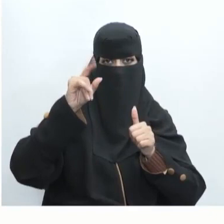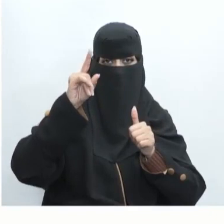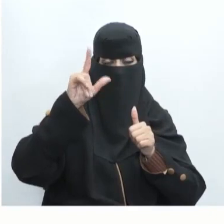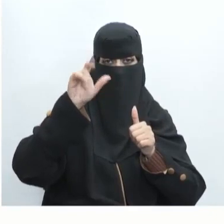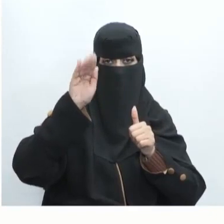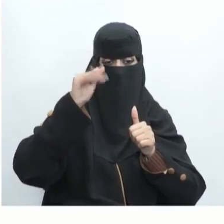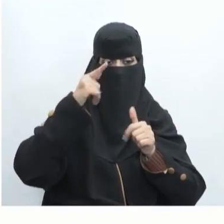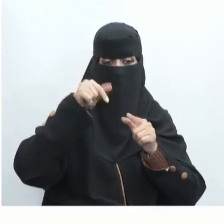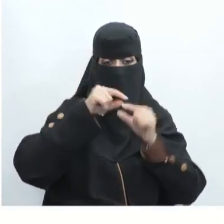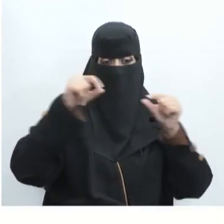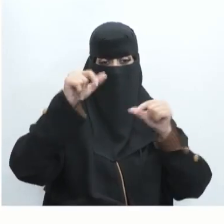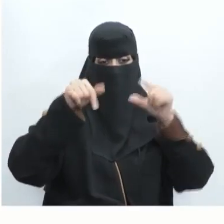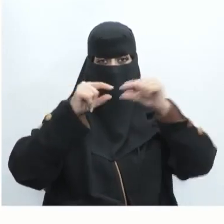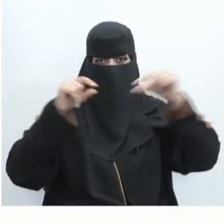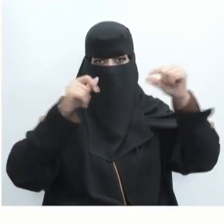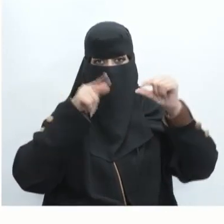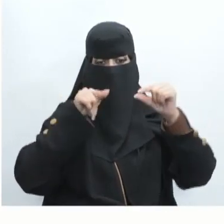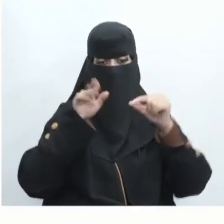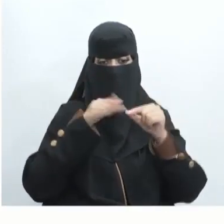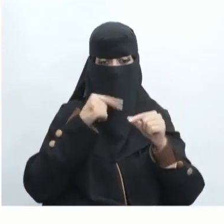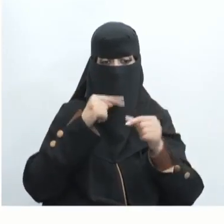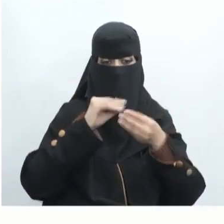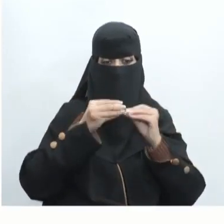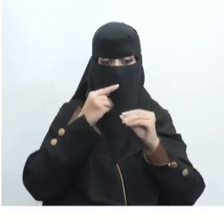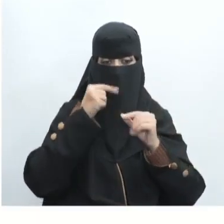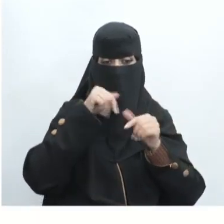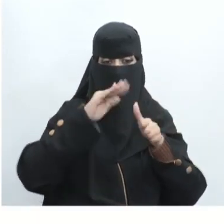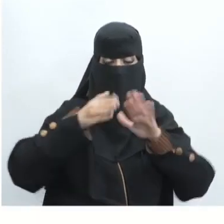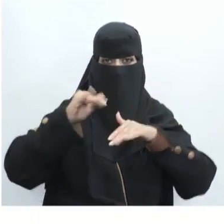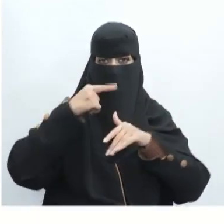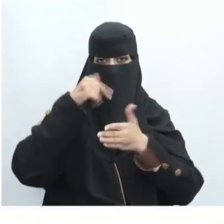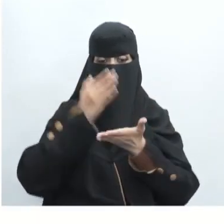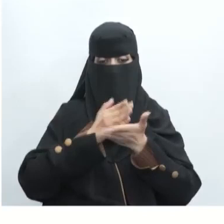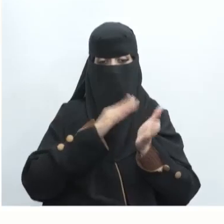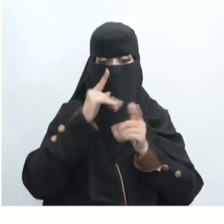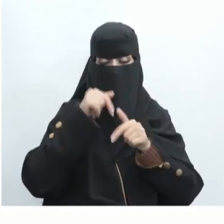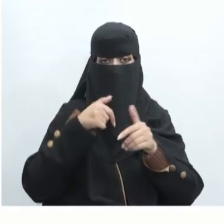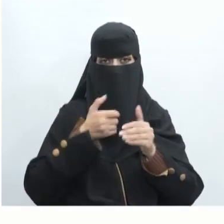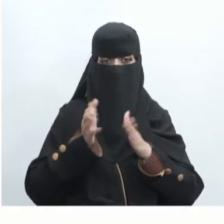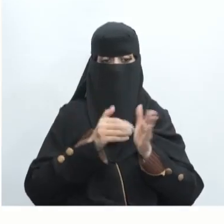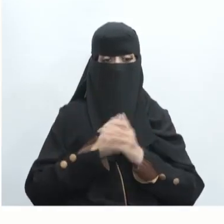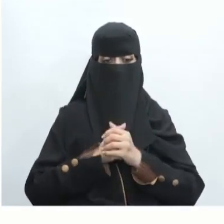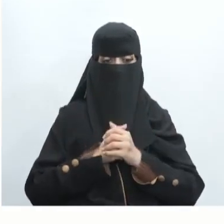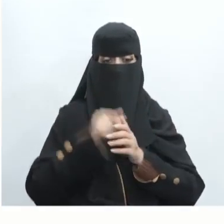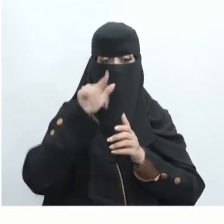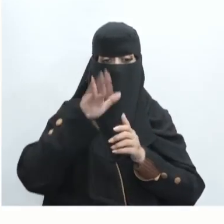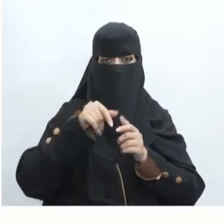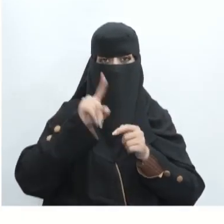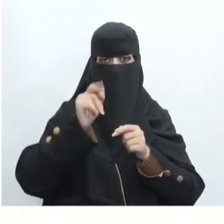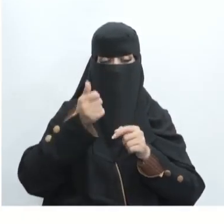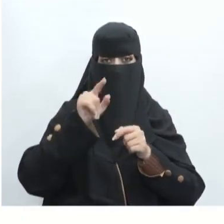والبحر الاحمر ممتازين وهذا هو البحر المتوسط المضائق ممتازين